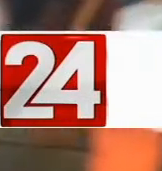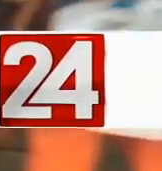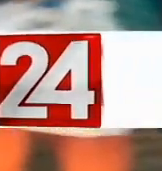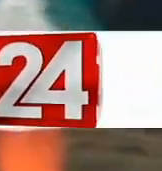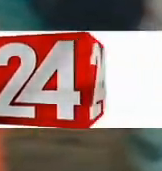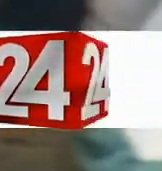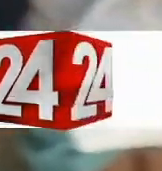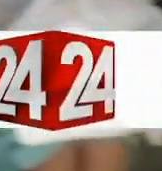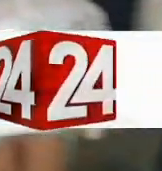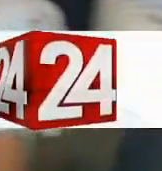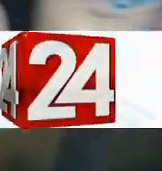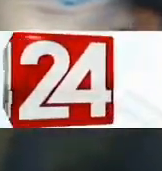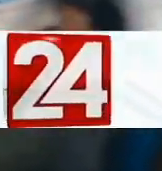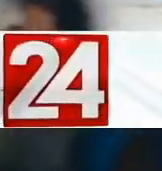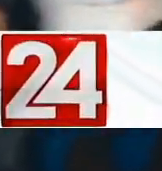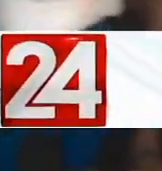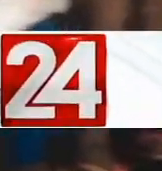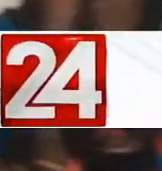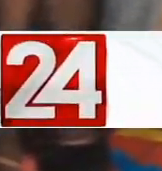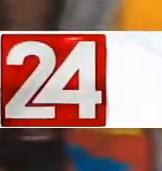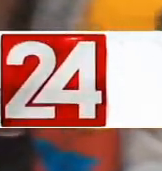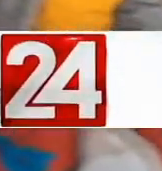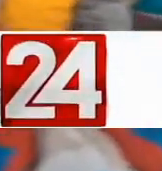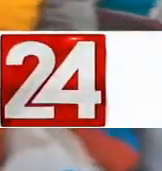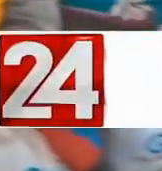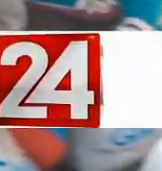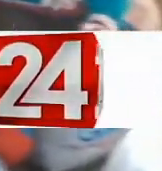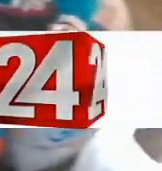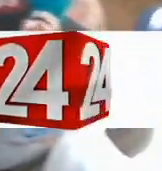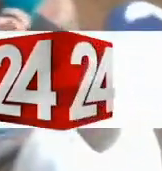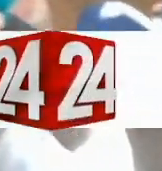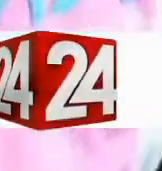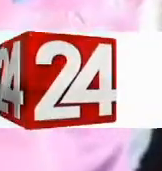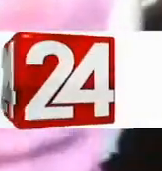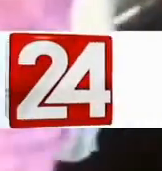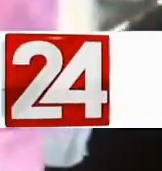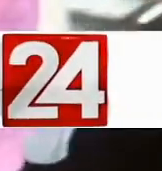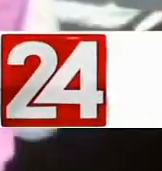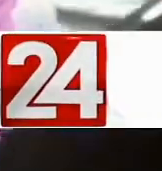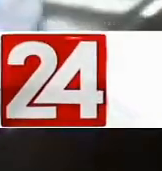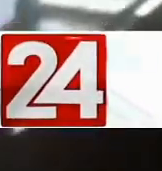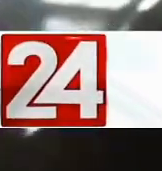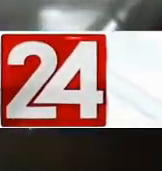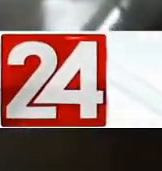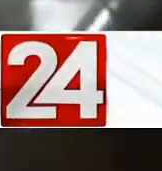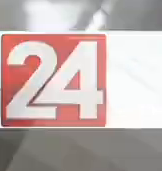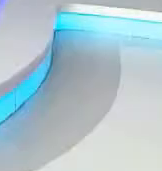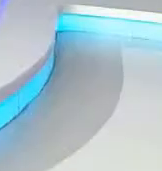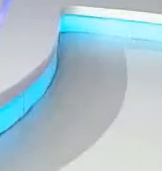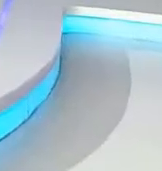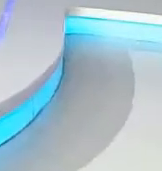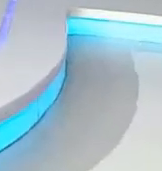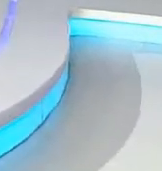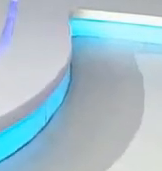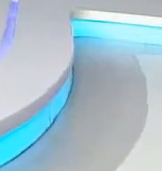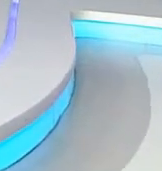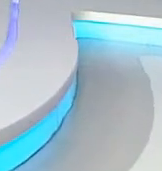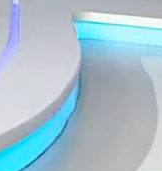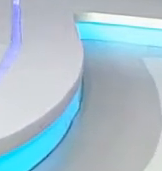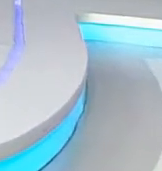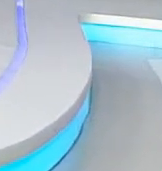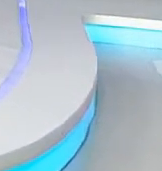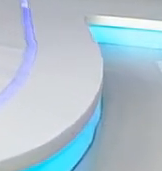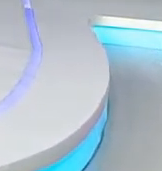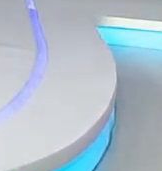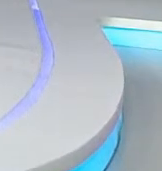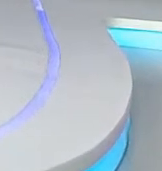Foundation naghatid ng tulong sa mga nasalanta ng Bagyong Odette sa Negros Occidental. Yan at iba pang mga balita sa